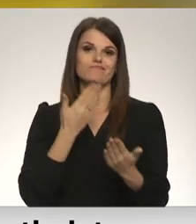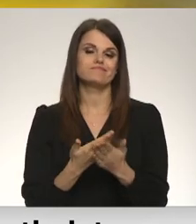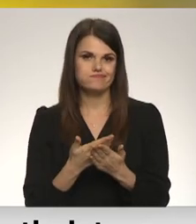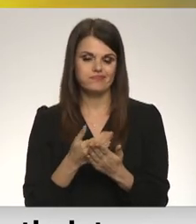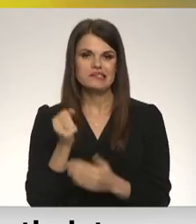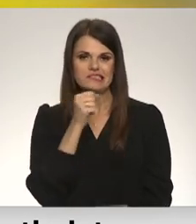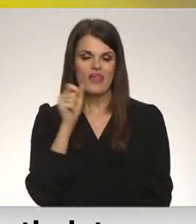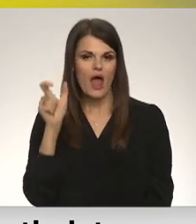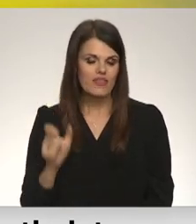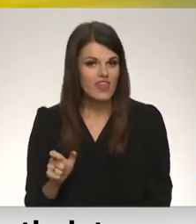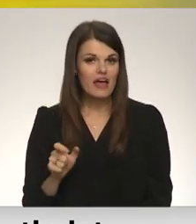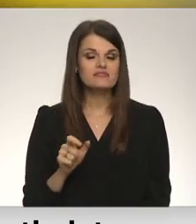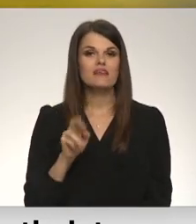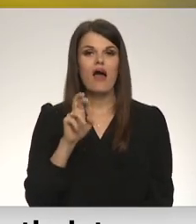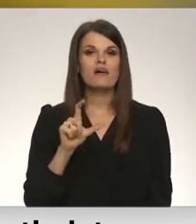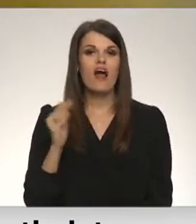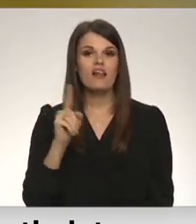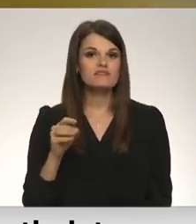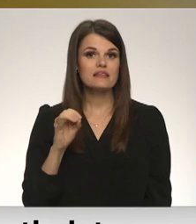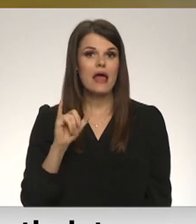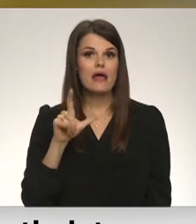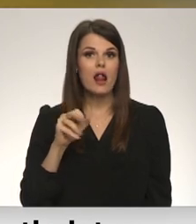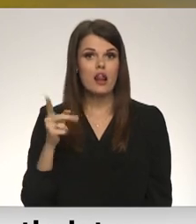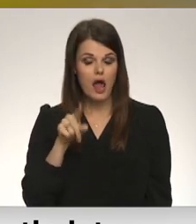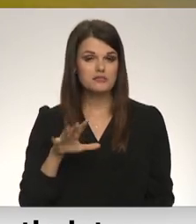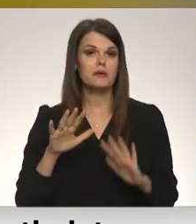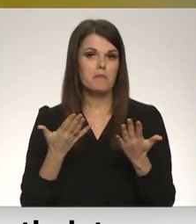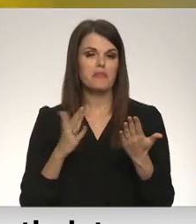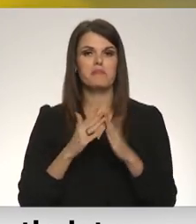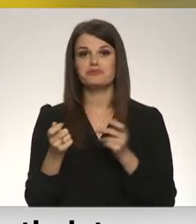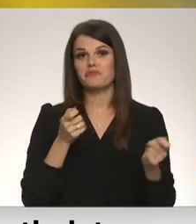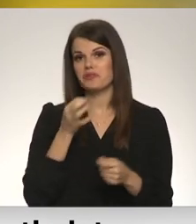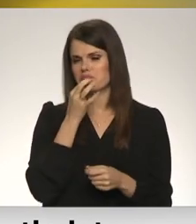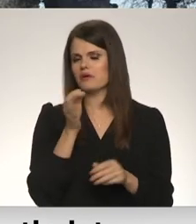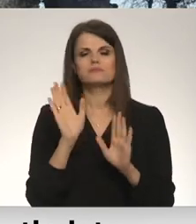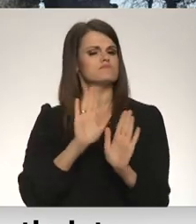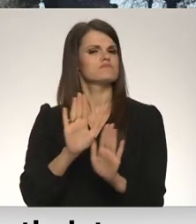Ralfs Eilands. Pilsētas vadība atbildēja, mēs jau tādu plānojam paši.